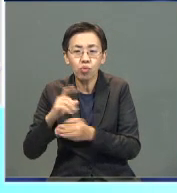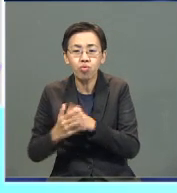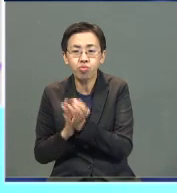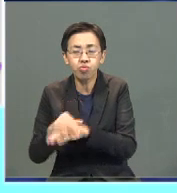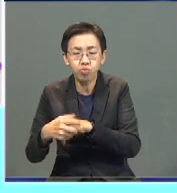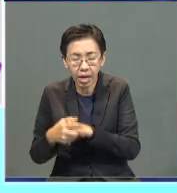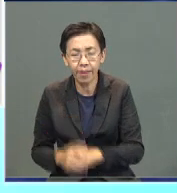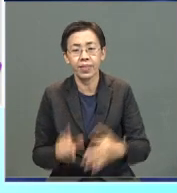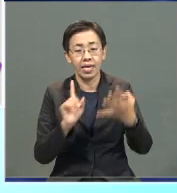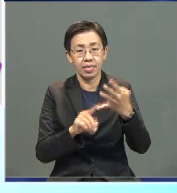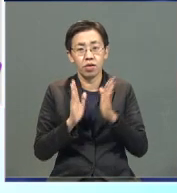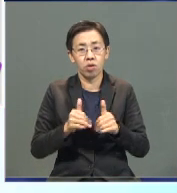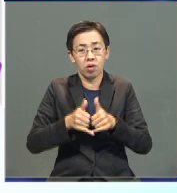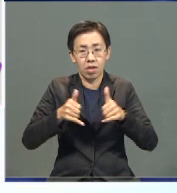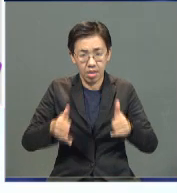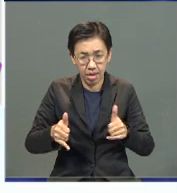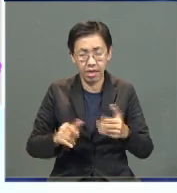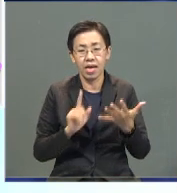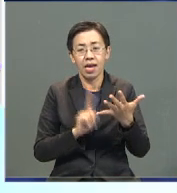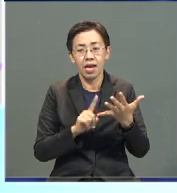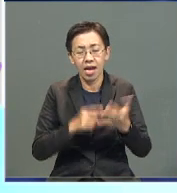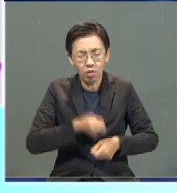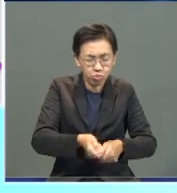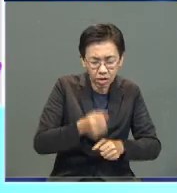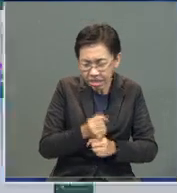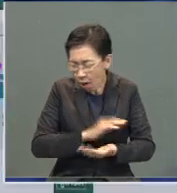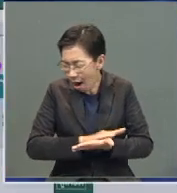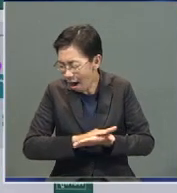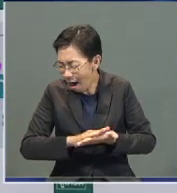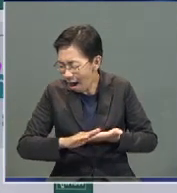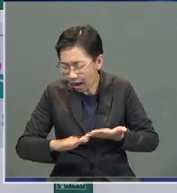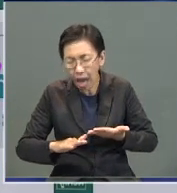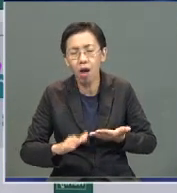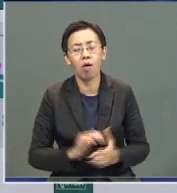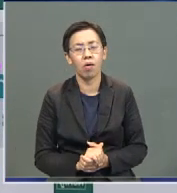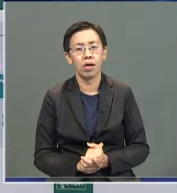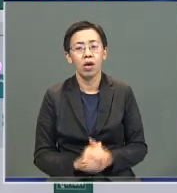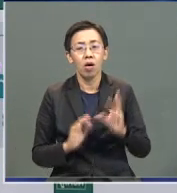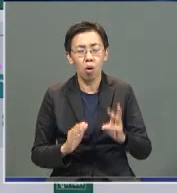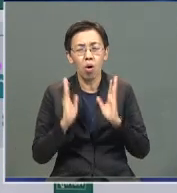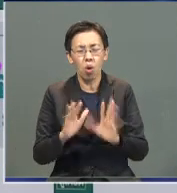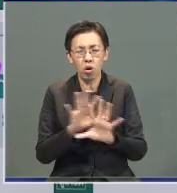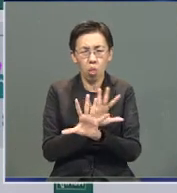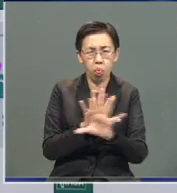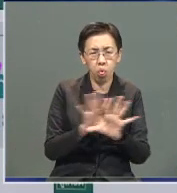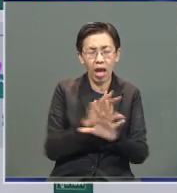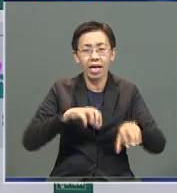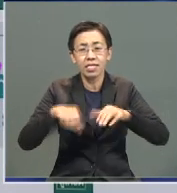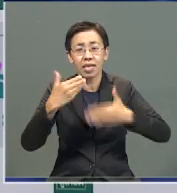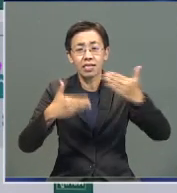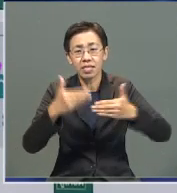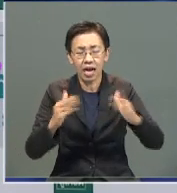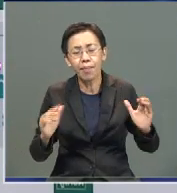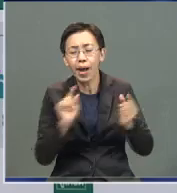ดให้มีการเว้นระยะห่างการทำความสะอาดพื้นผิวสัมผัสที่มีการใช้ร่วมกันบ่อยๆการลดความแออัดโดยไม่จัดกิจกรรม